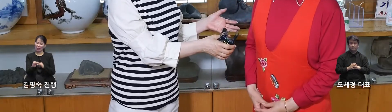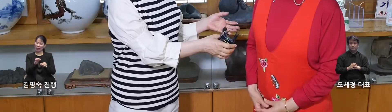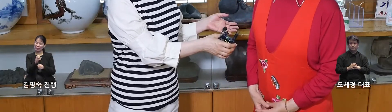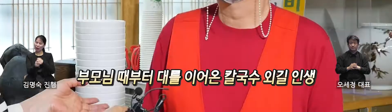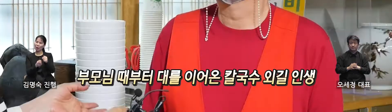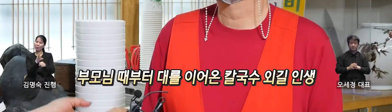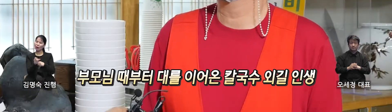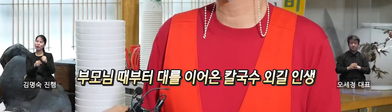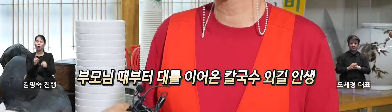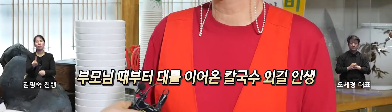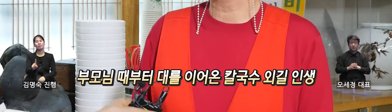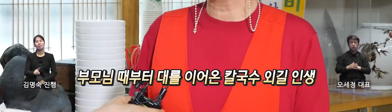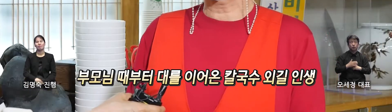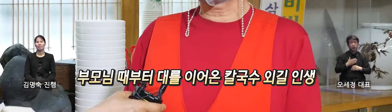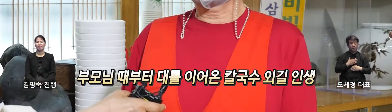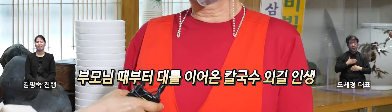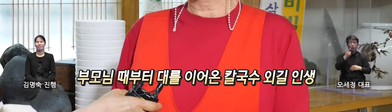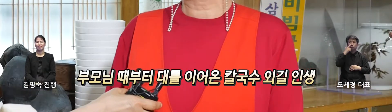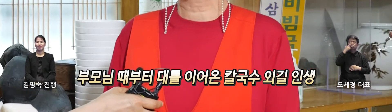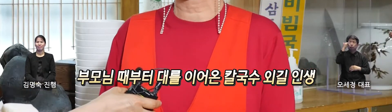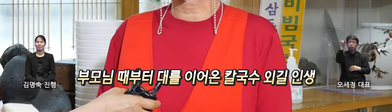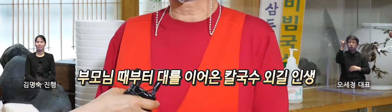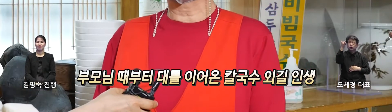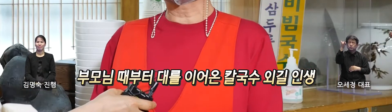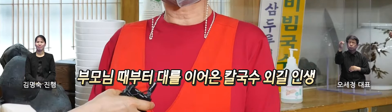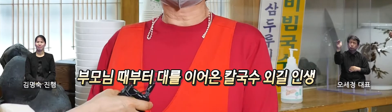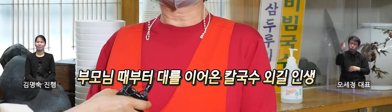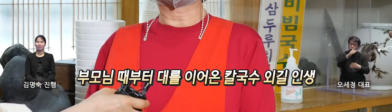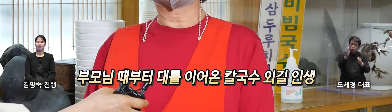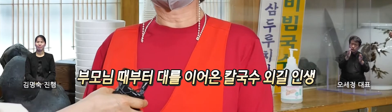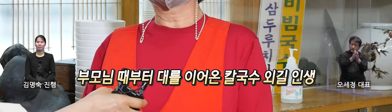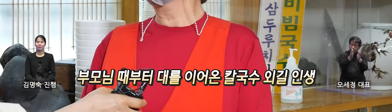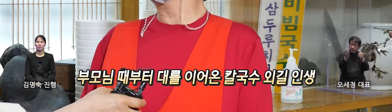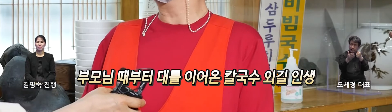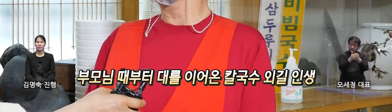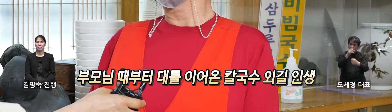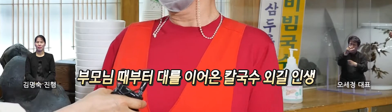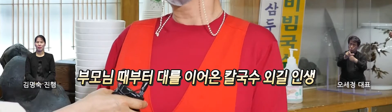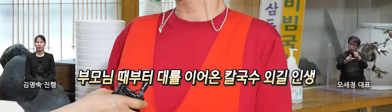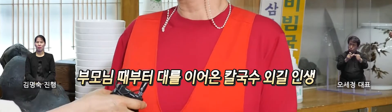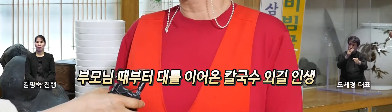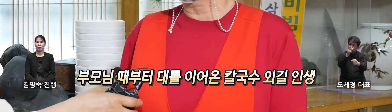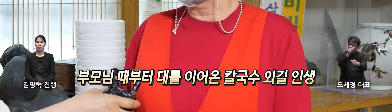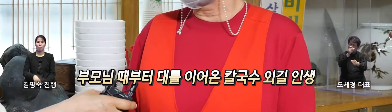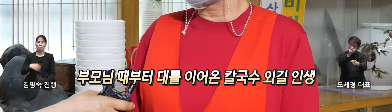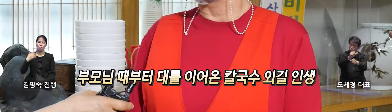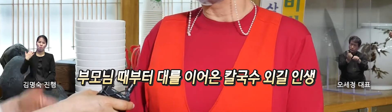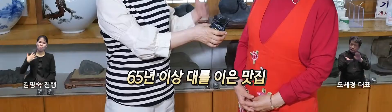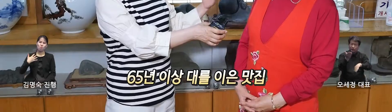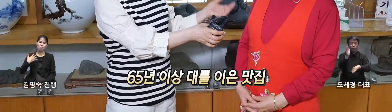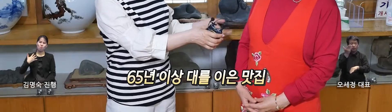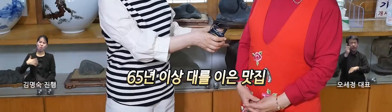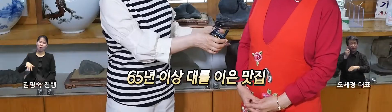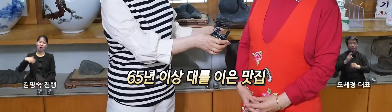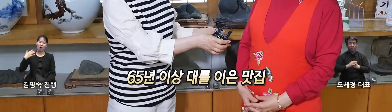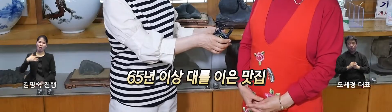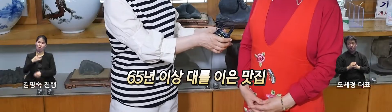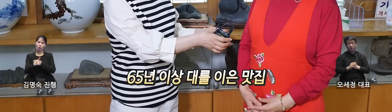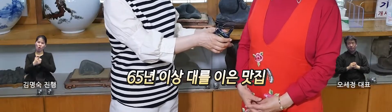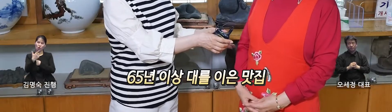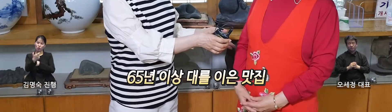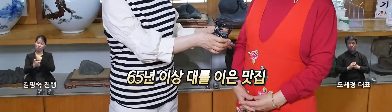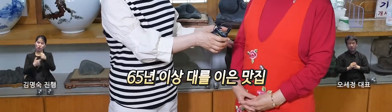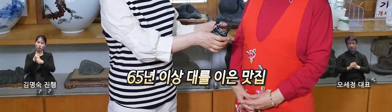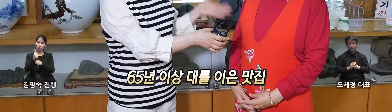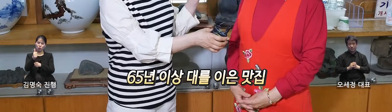얼마나 되셨죠? 저희 부모님 때부터 했으니까 한 67년 됐습니다. 오, 네. 65년 이상이 된 네,